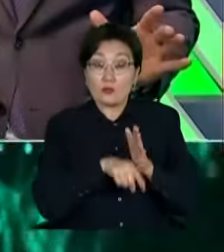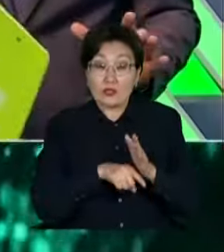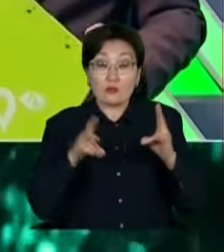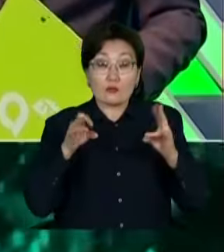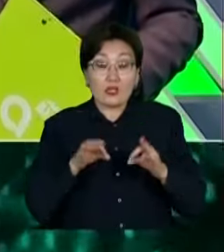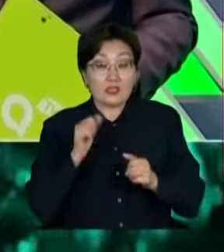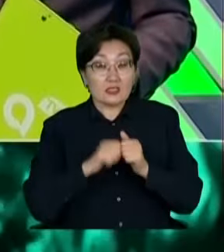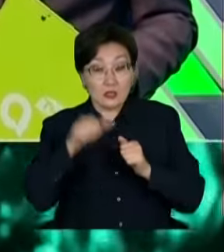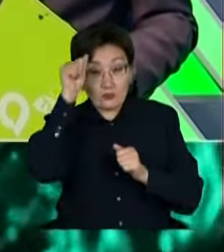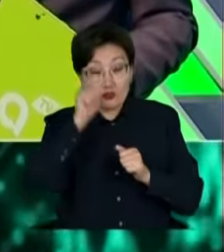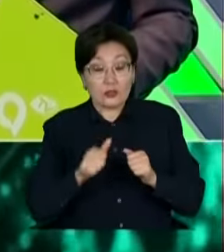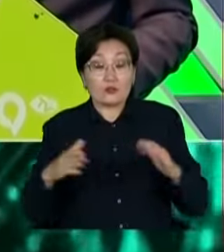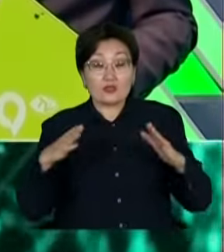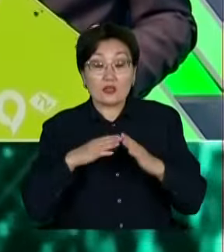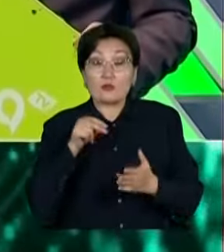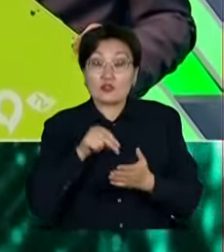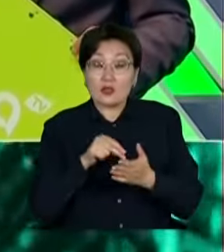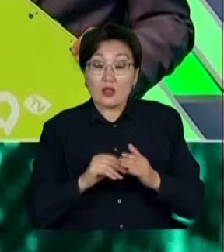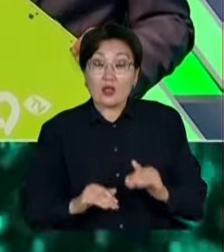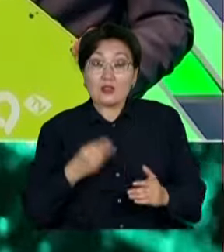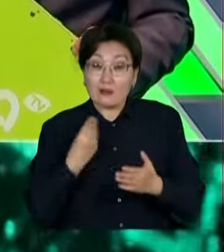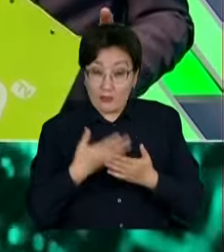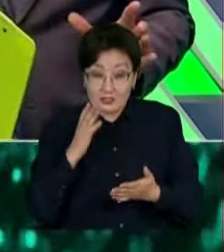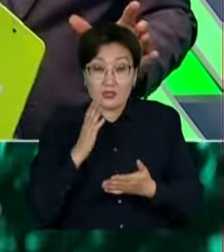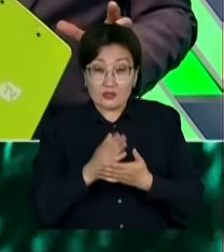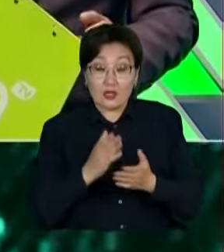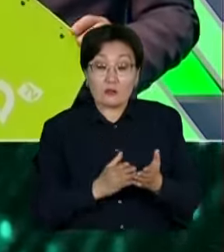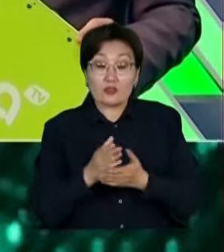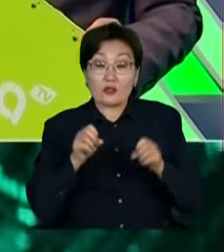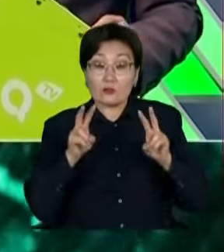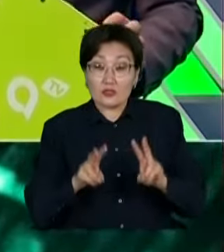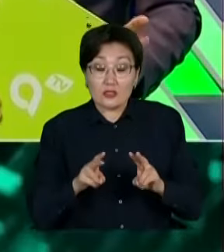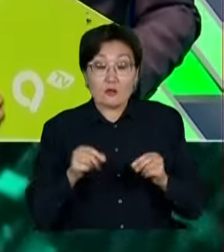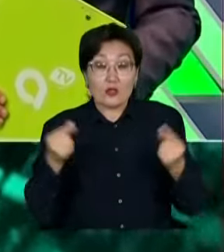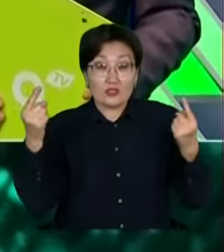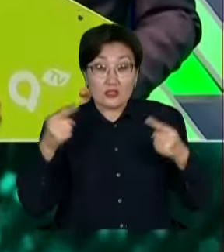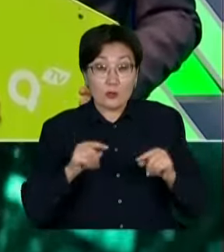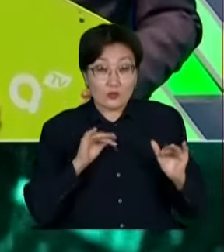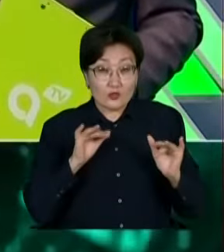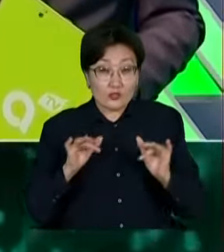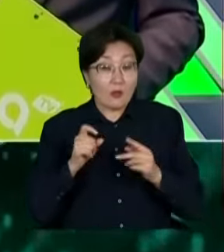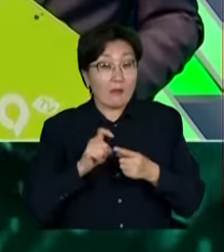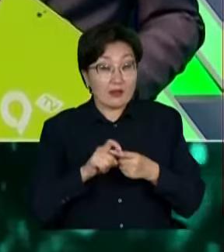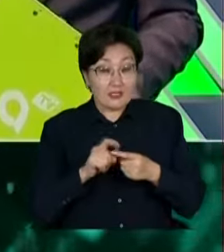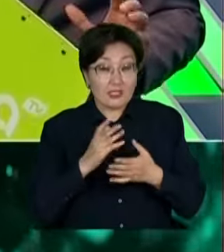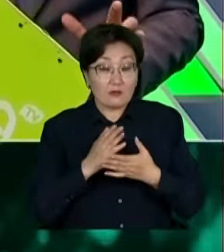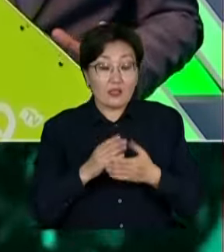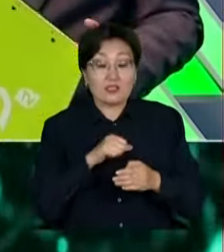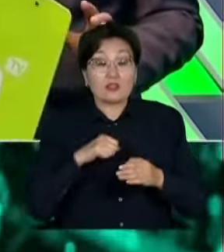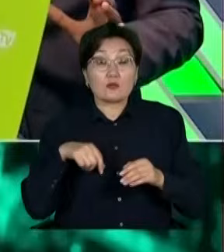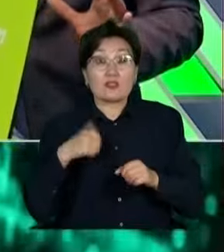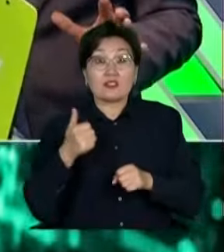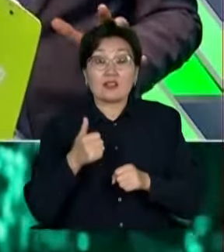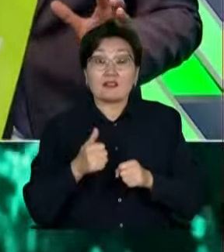Дегенмен ай сайын жылжымайтын мүлік бағасында өсім байқалады. Сала мамандары мұны инфляциялық процестерімен байланыстырып отыр. Ең алдымен